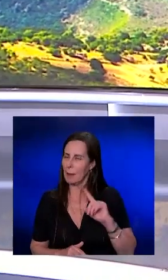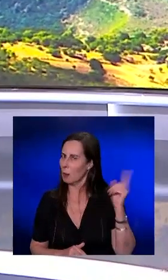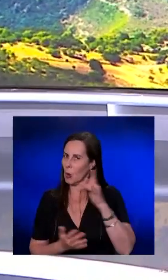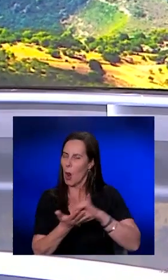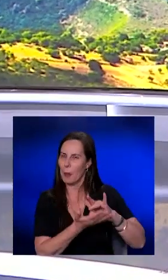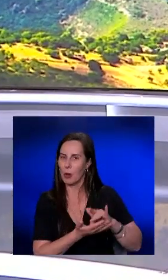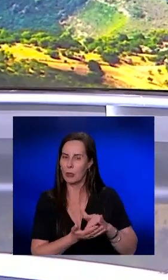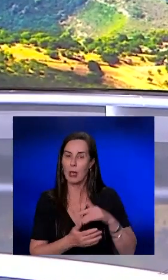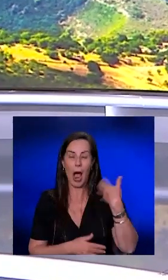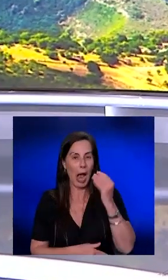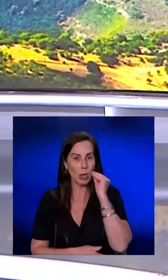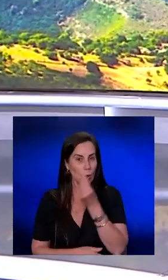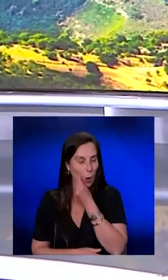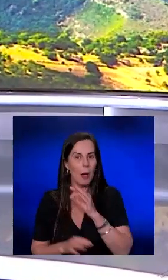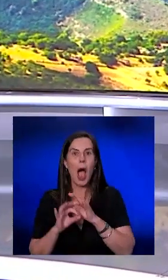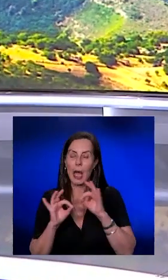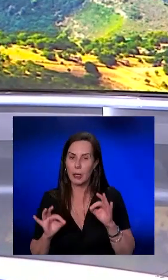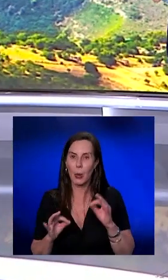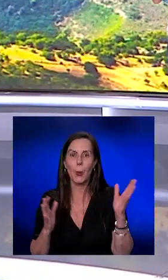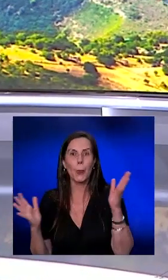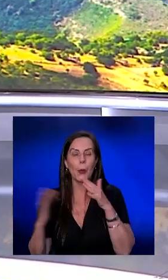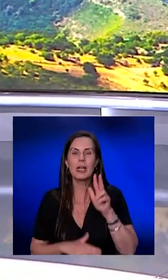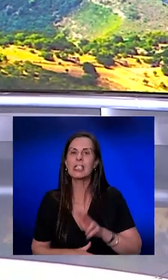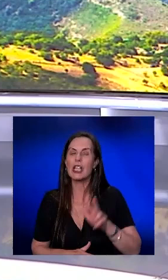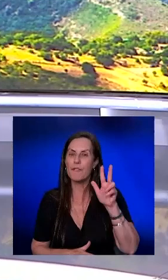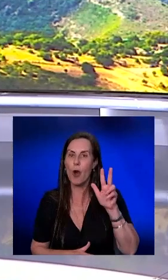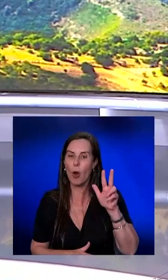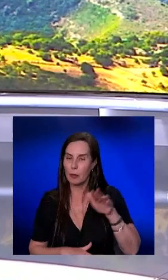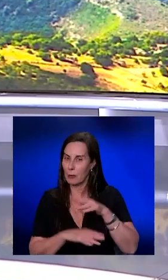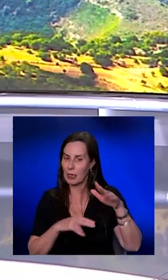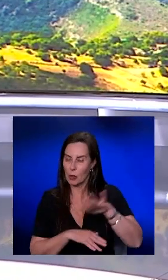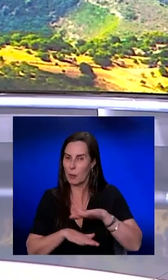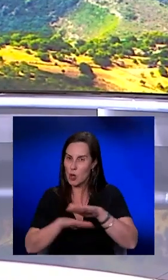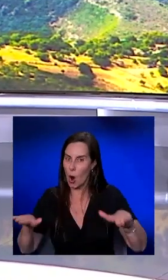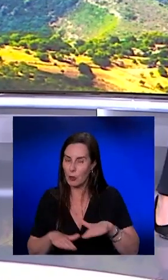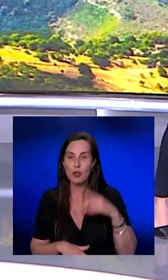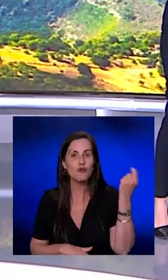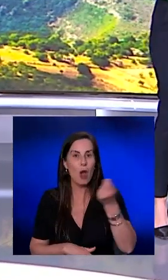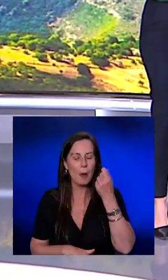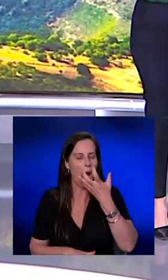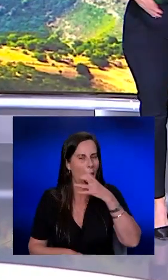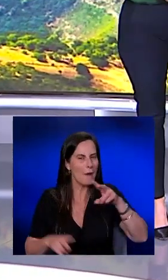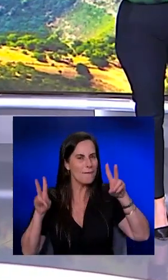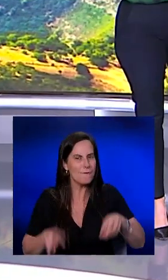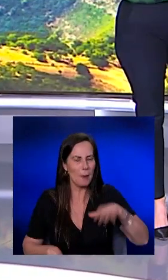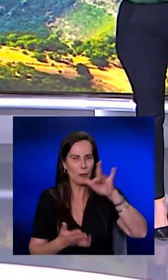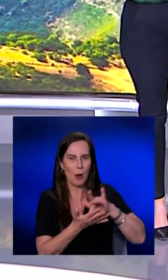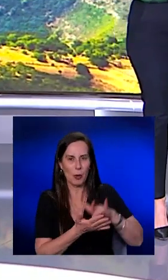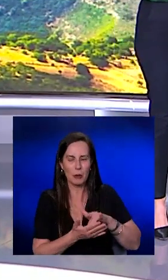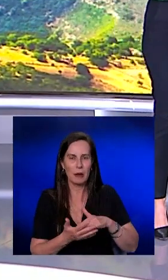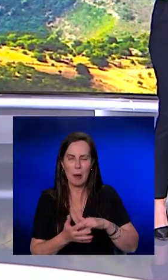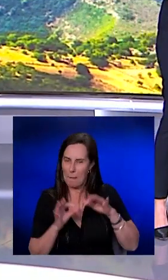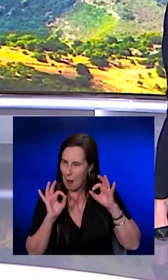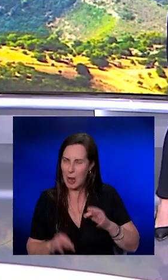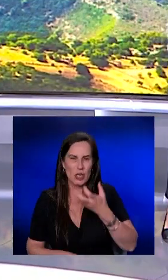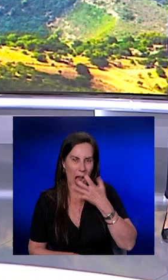האזורים, בשעות אחר הצהריים התחילו לנשב רוחות צפוניות ערות לאורך מישור החוף, שבת, שרבי ברוב אזורי הארץ, מזג אוויר ממש